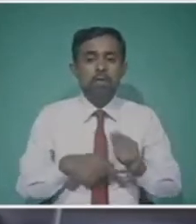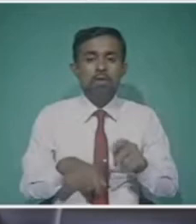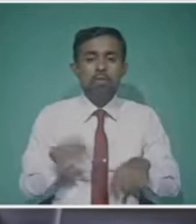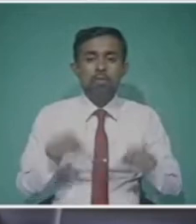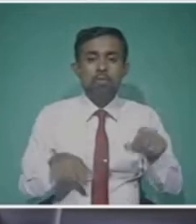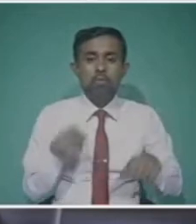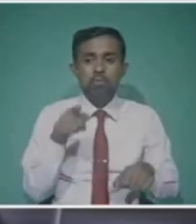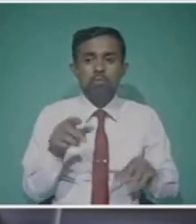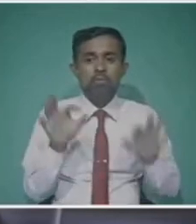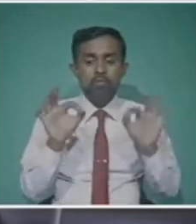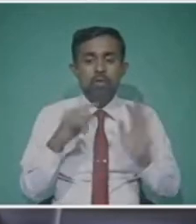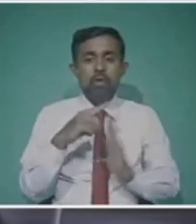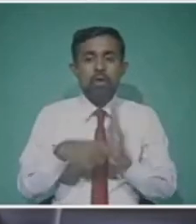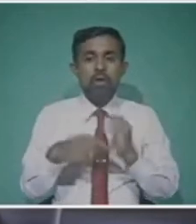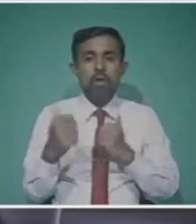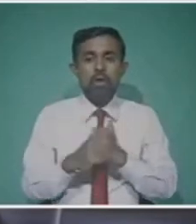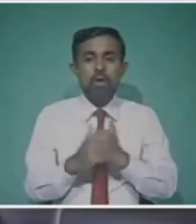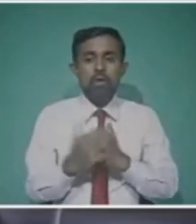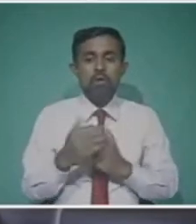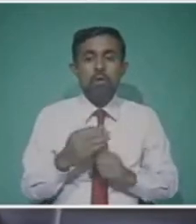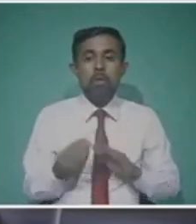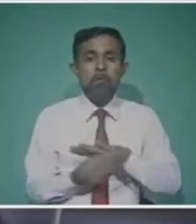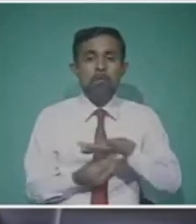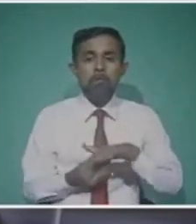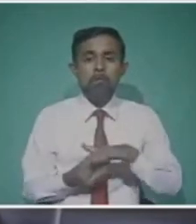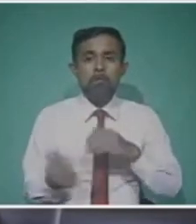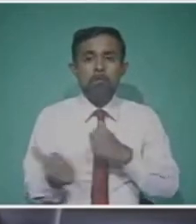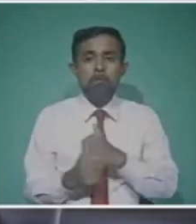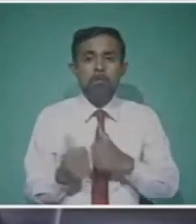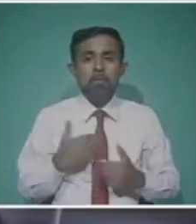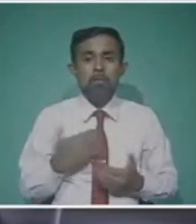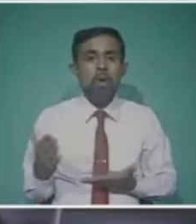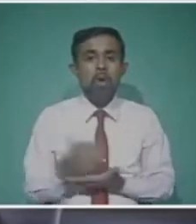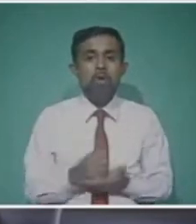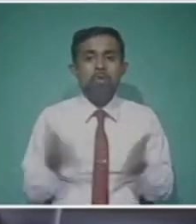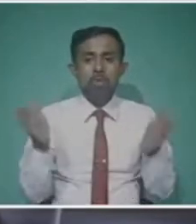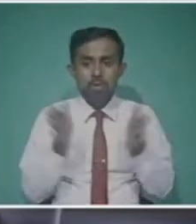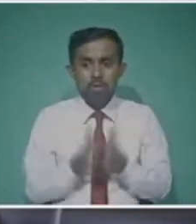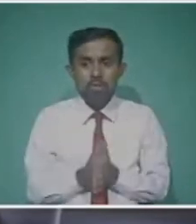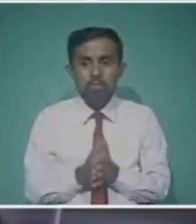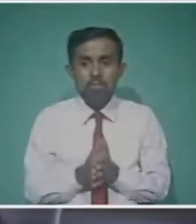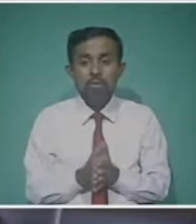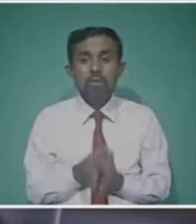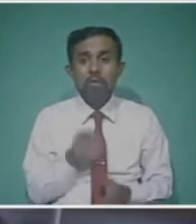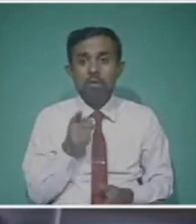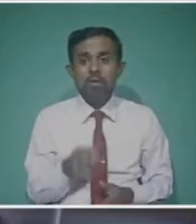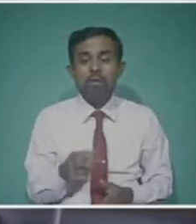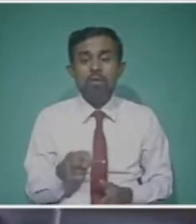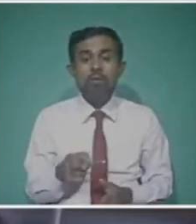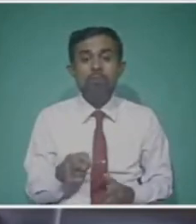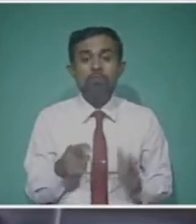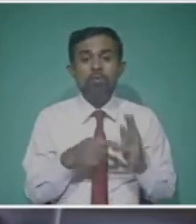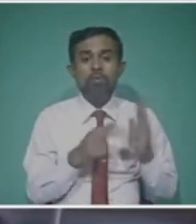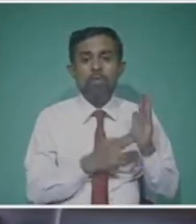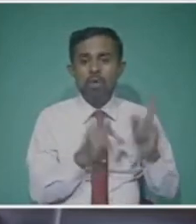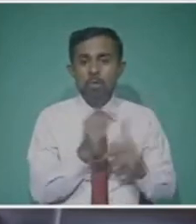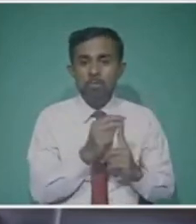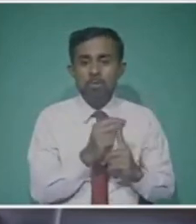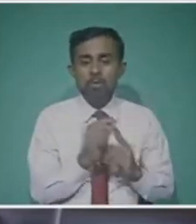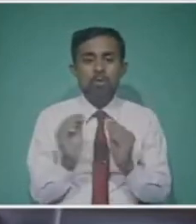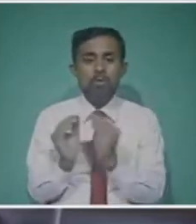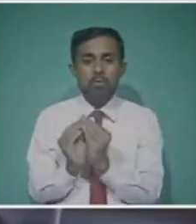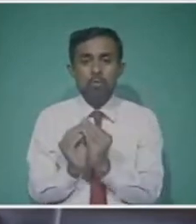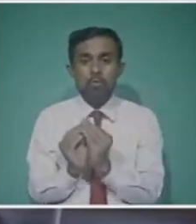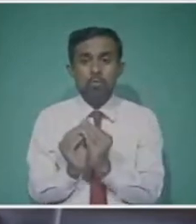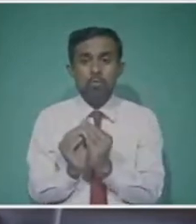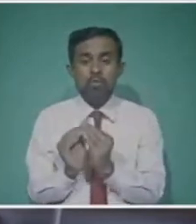මිනිස්සුන්ට හොඳ රටක් හදන්න අවශ්‍ය කරන පරිසරය හදන්න අපි හැමෝම එකට එකතු වෙන්න ඕනි ඒකට එක්සත් ජාතික පක්ෂය පොදු ජන